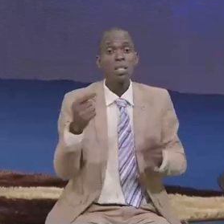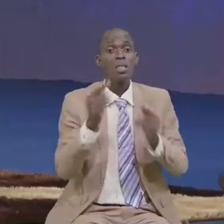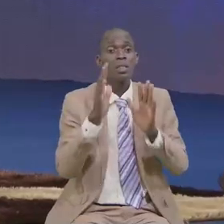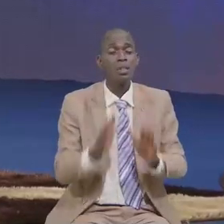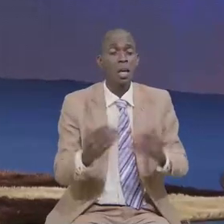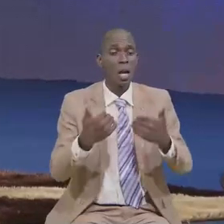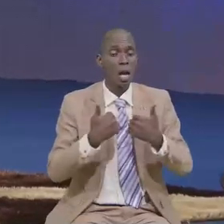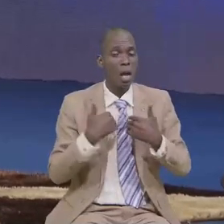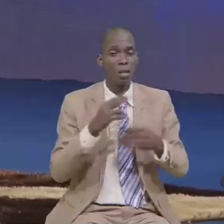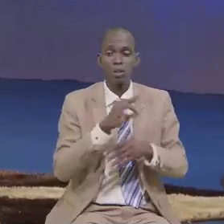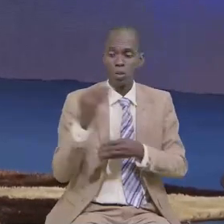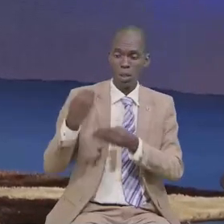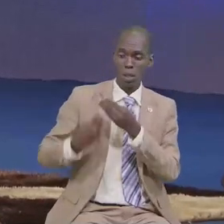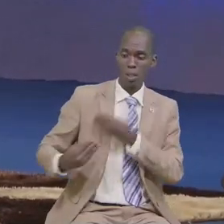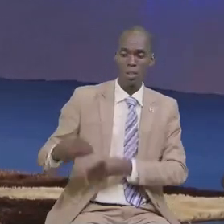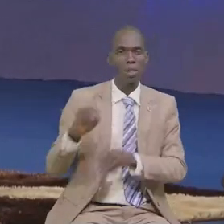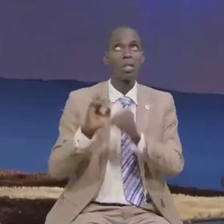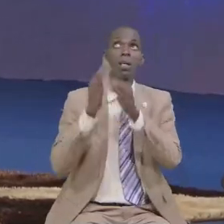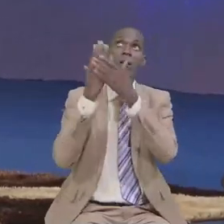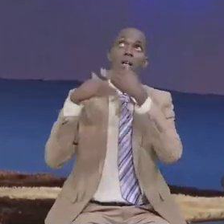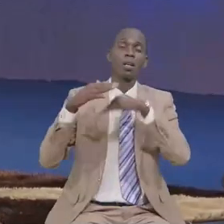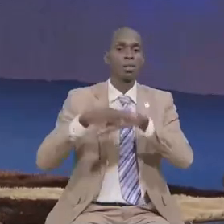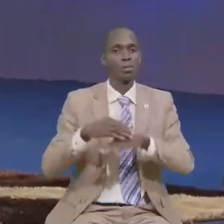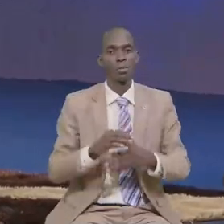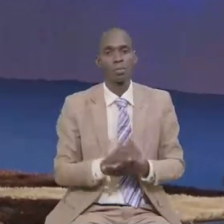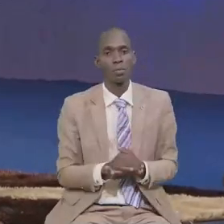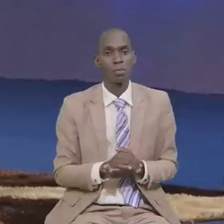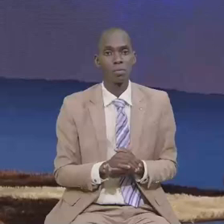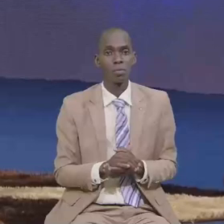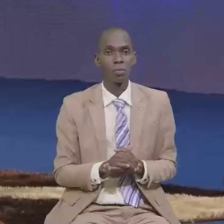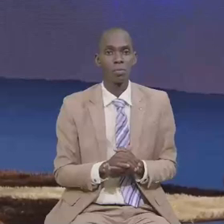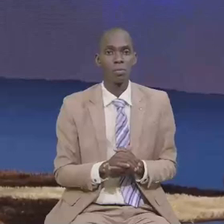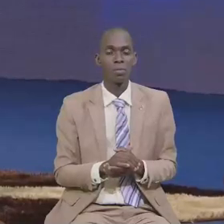pécheur n'a pas d'héritage au ciel.